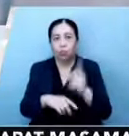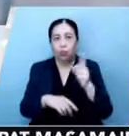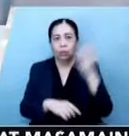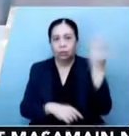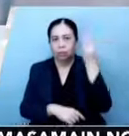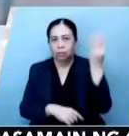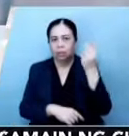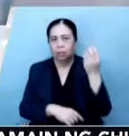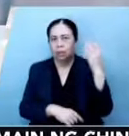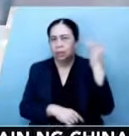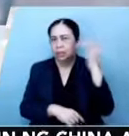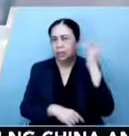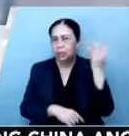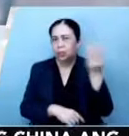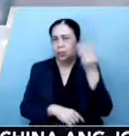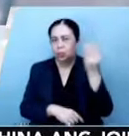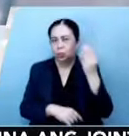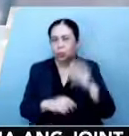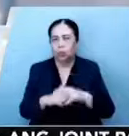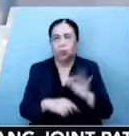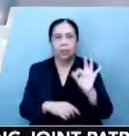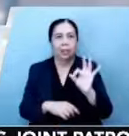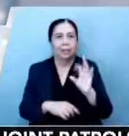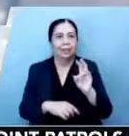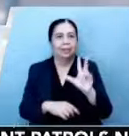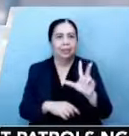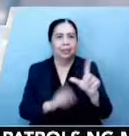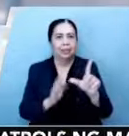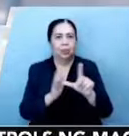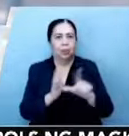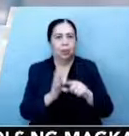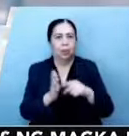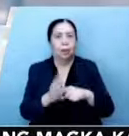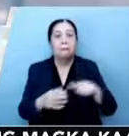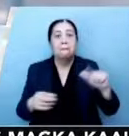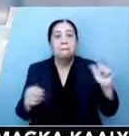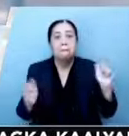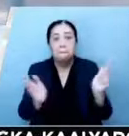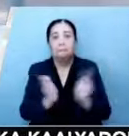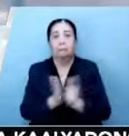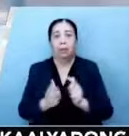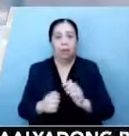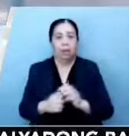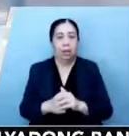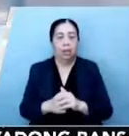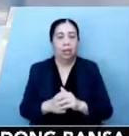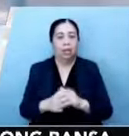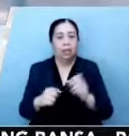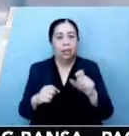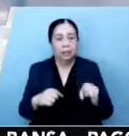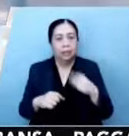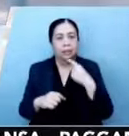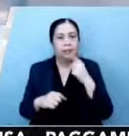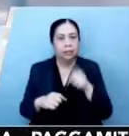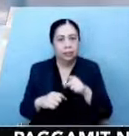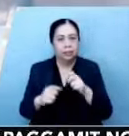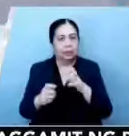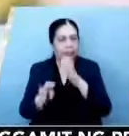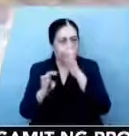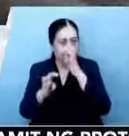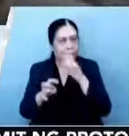wangwang. 1973 pa ang batas na nagbabawal niyan at ilang pangulo na rin ang nag-utos na mahigpit na ipatupad